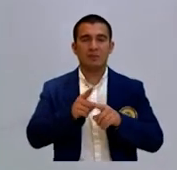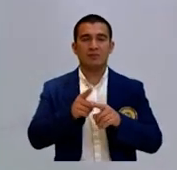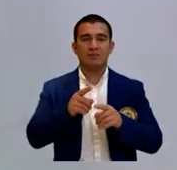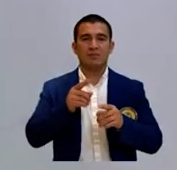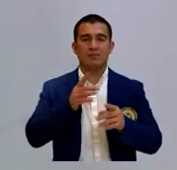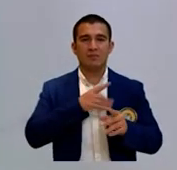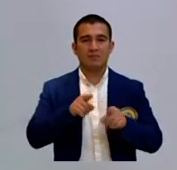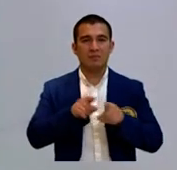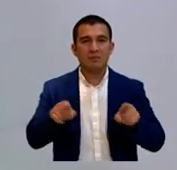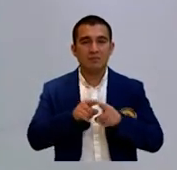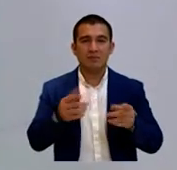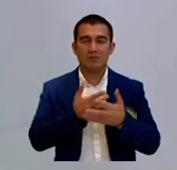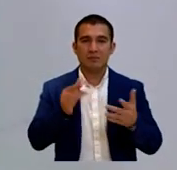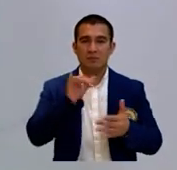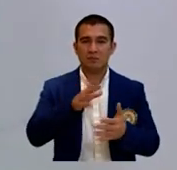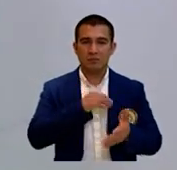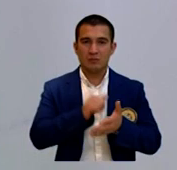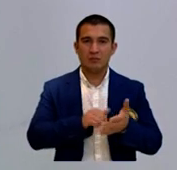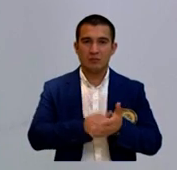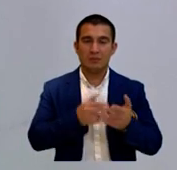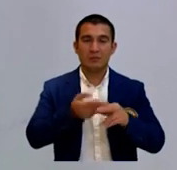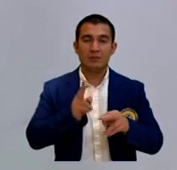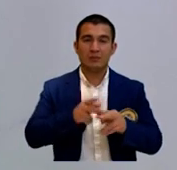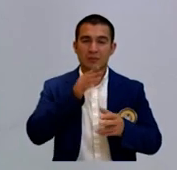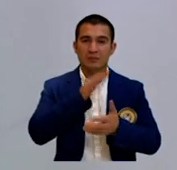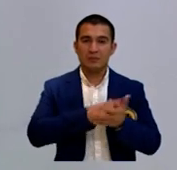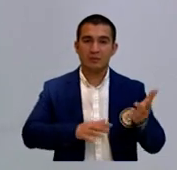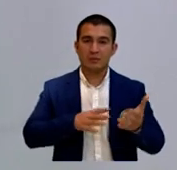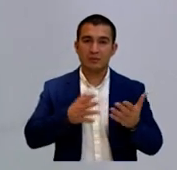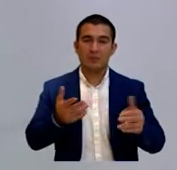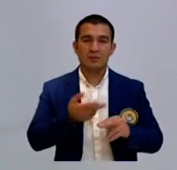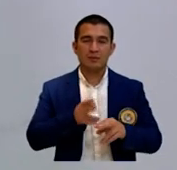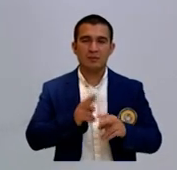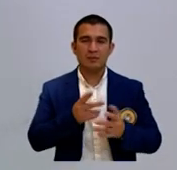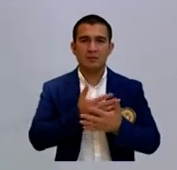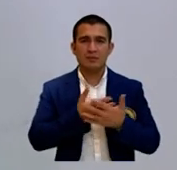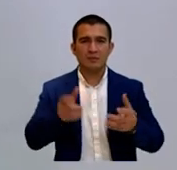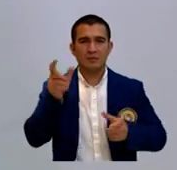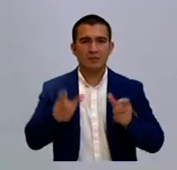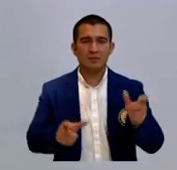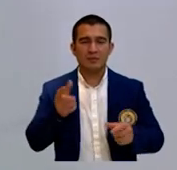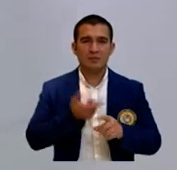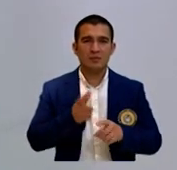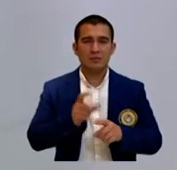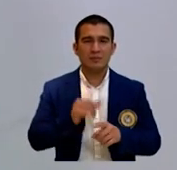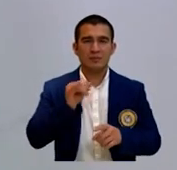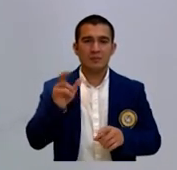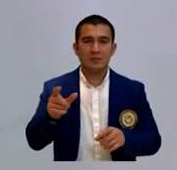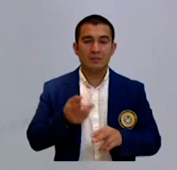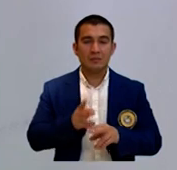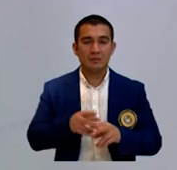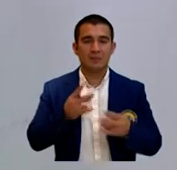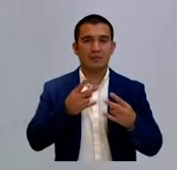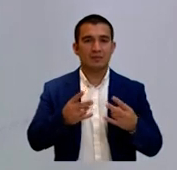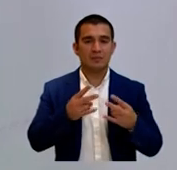etganligi sababli o'sha davrdagi ayrim bir mutassib kishilar tomonidan ta'qibga